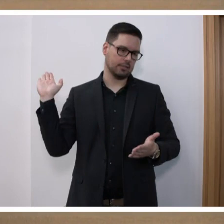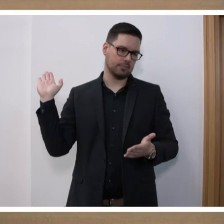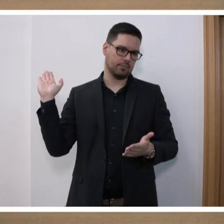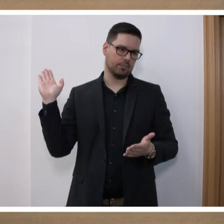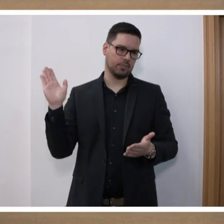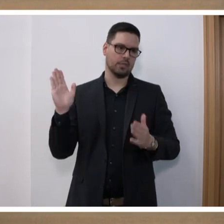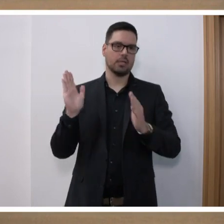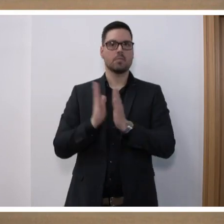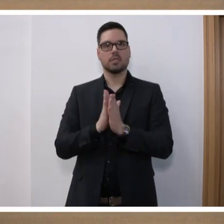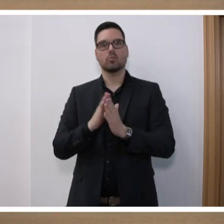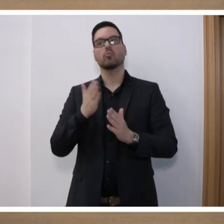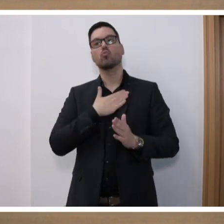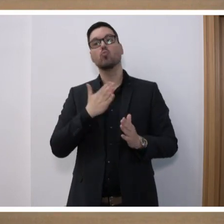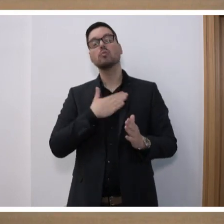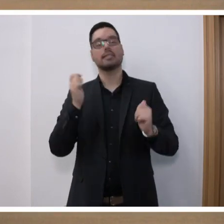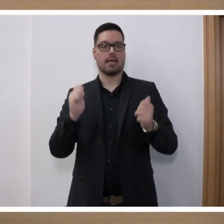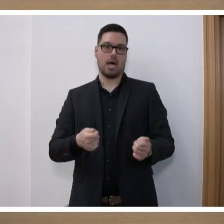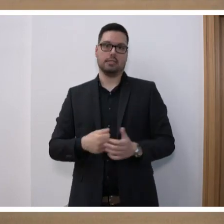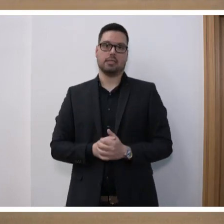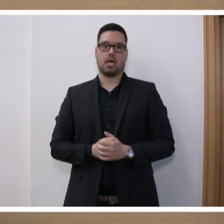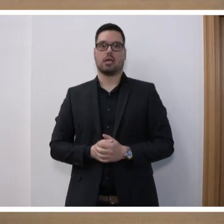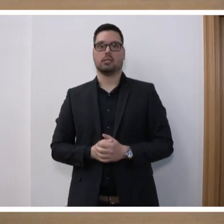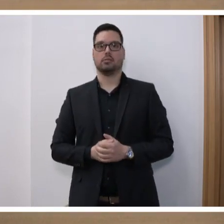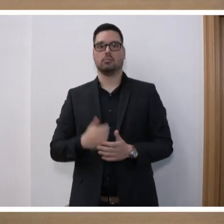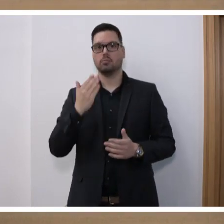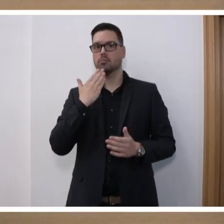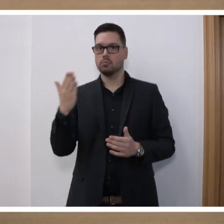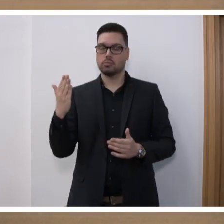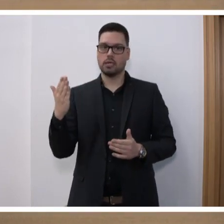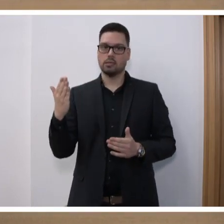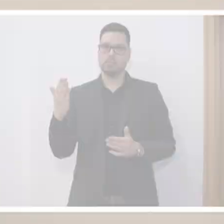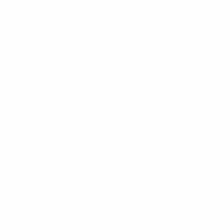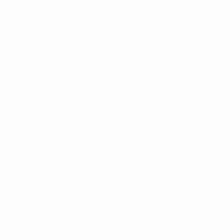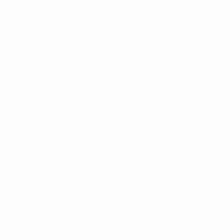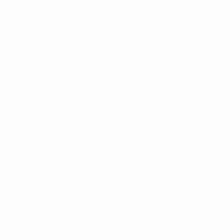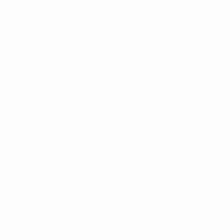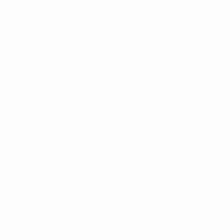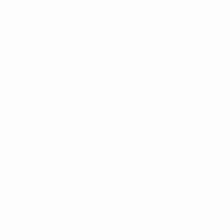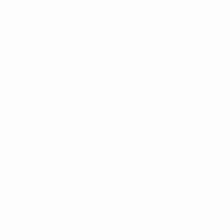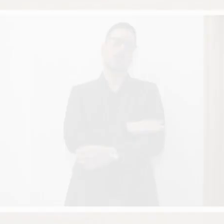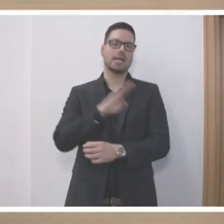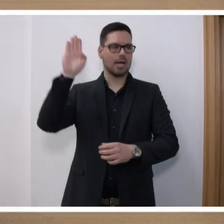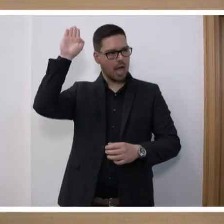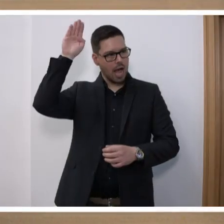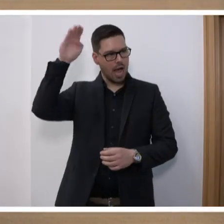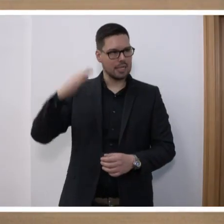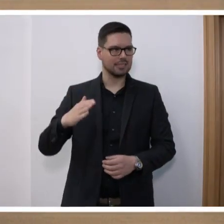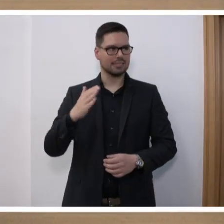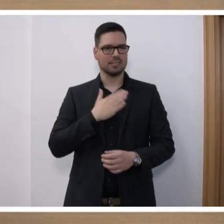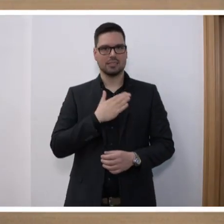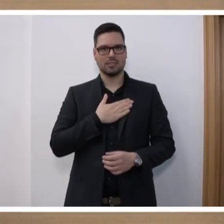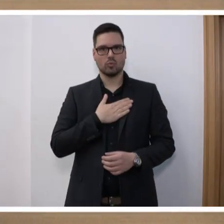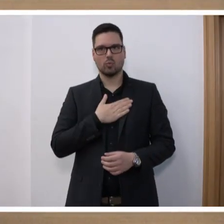bitten daher um Zustimmung unseres Antrages heute. Ich danke Ihnen für die Aufmerksamkeit und Glück auf. Es eint